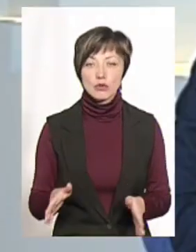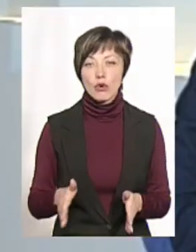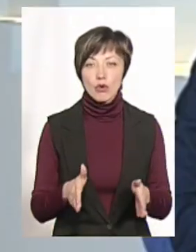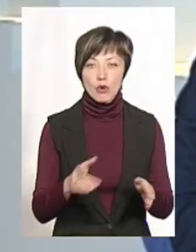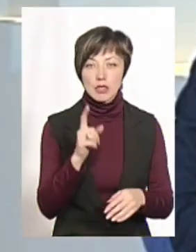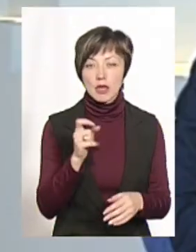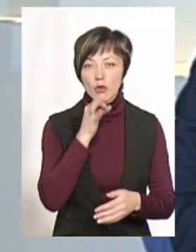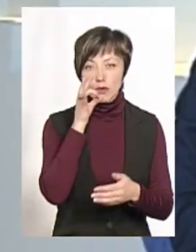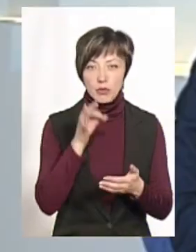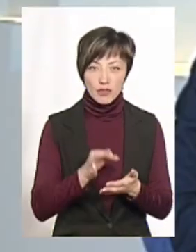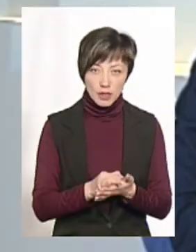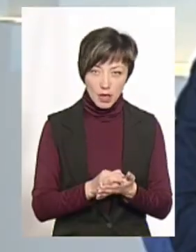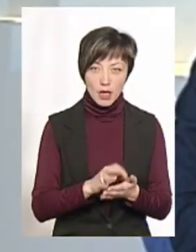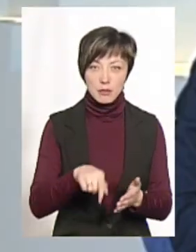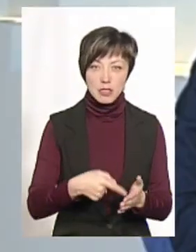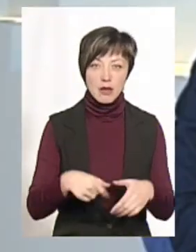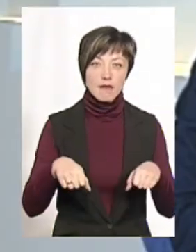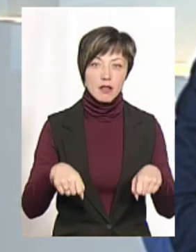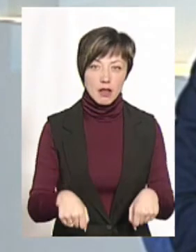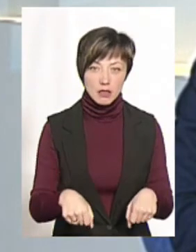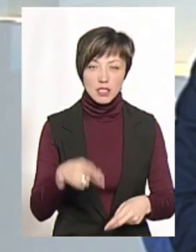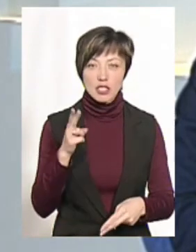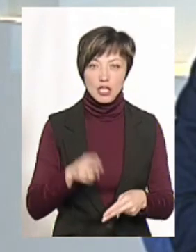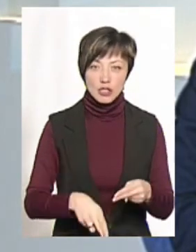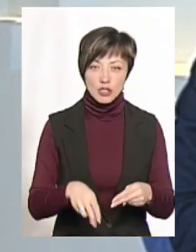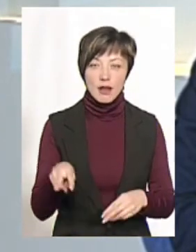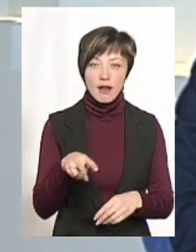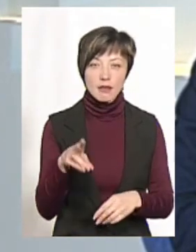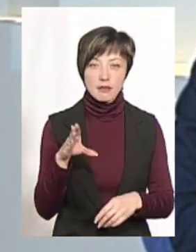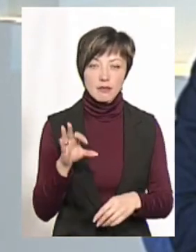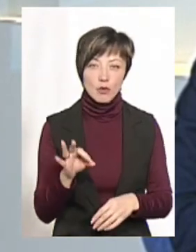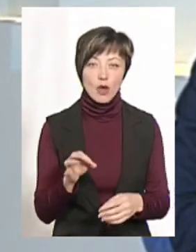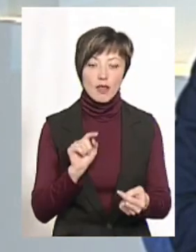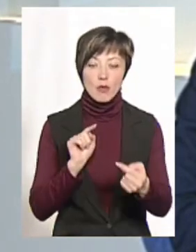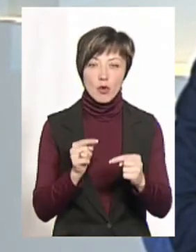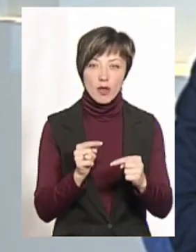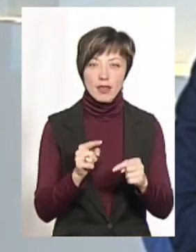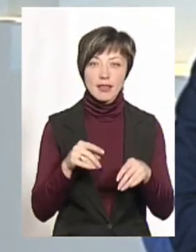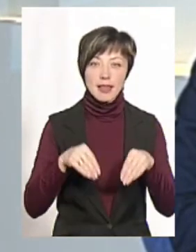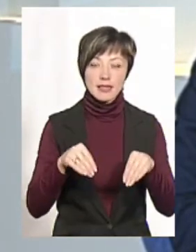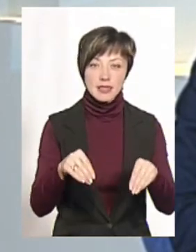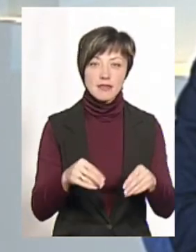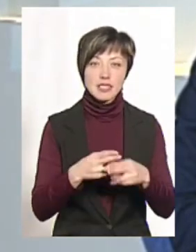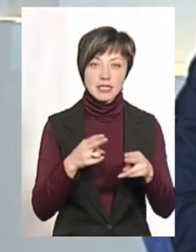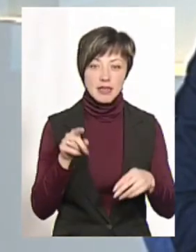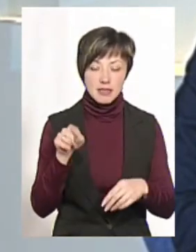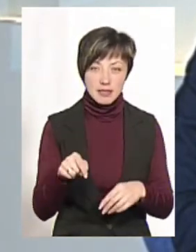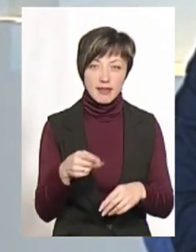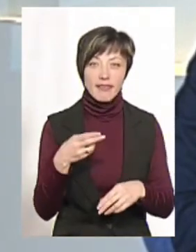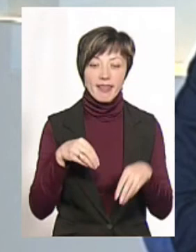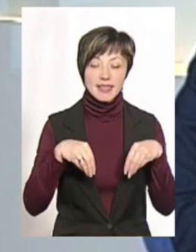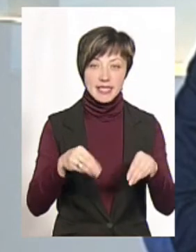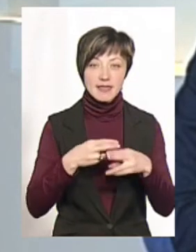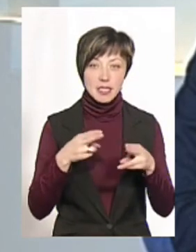дорога, за яку відповідає безпосередньо міська влада, закінчується в Лезнево напроти Насінєвої станції. Власне, де на